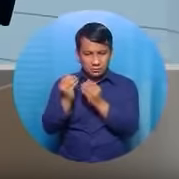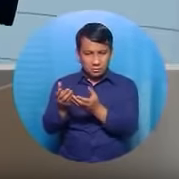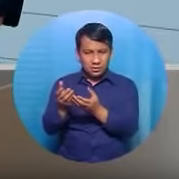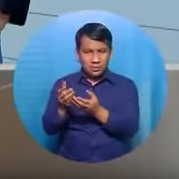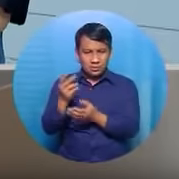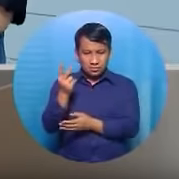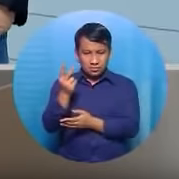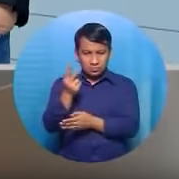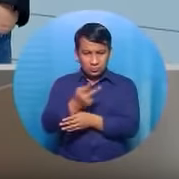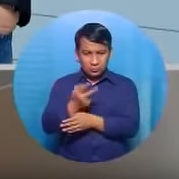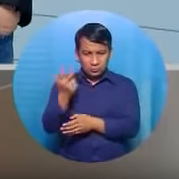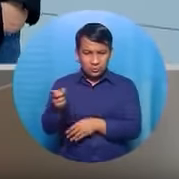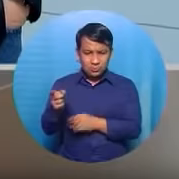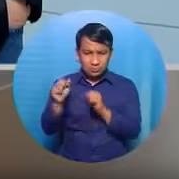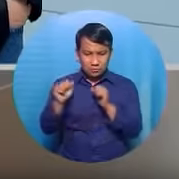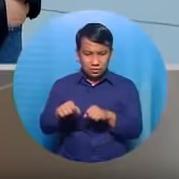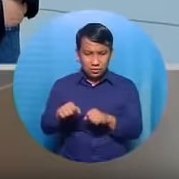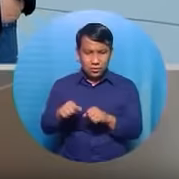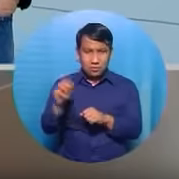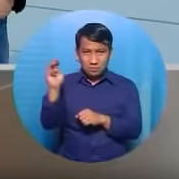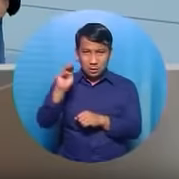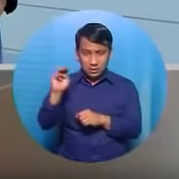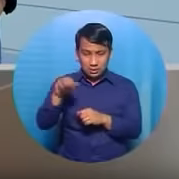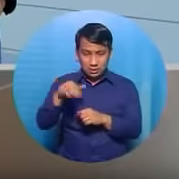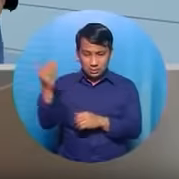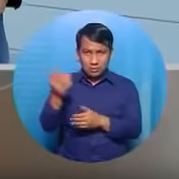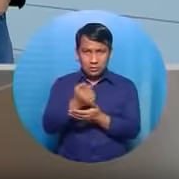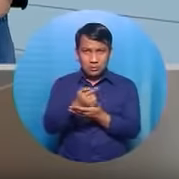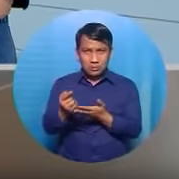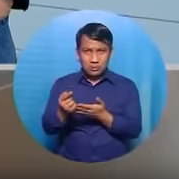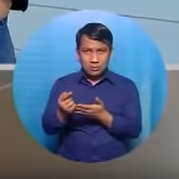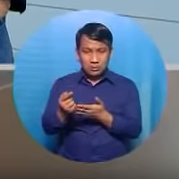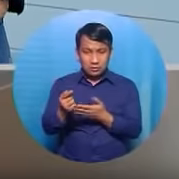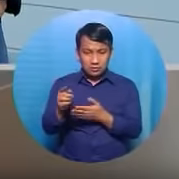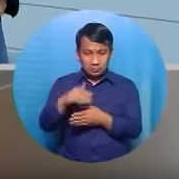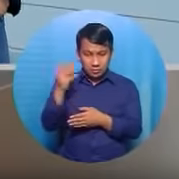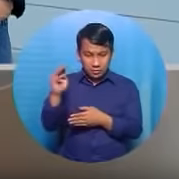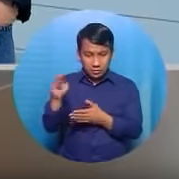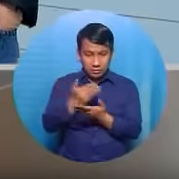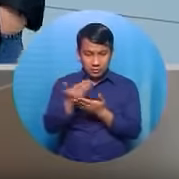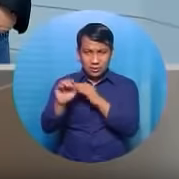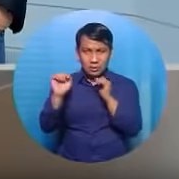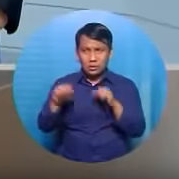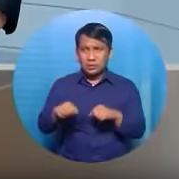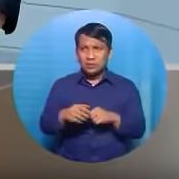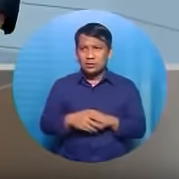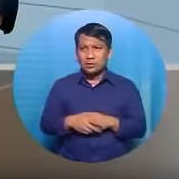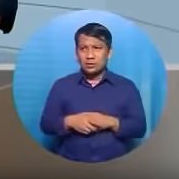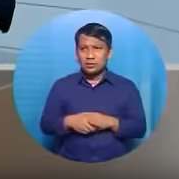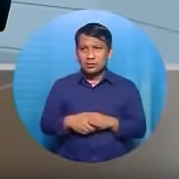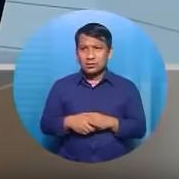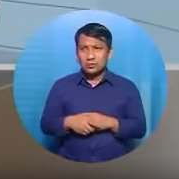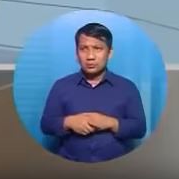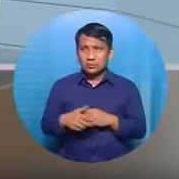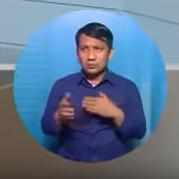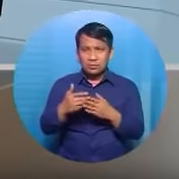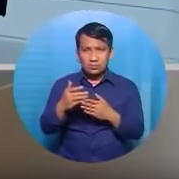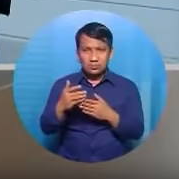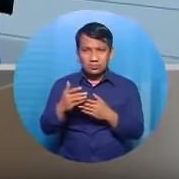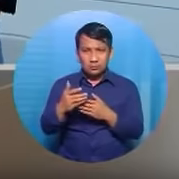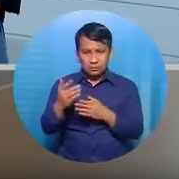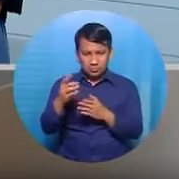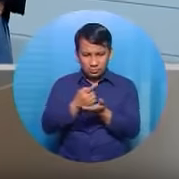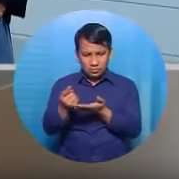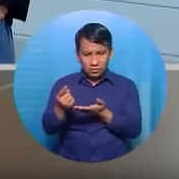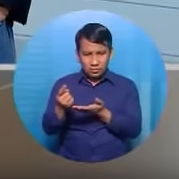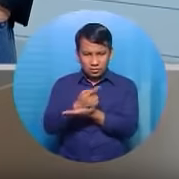ng 2 hanggang 3 araw, Monday next week, sige, gawin natin hanggang Monday next week, babalikan namin kayo para malaman ko by then kung